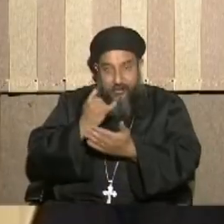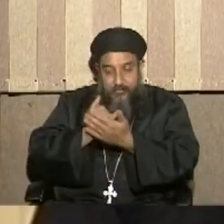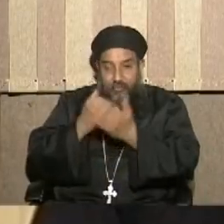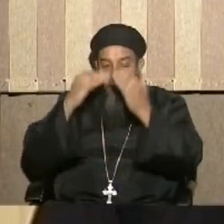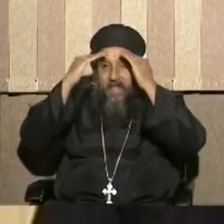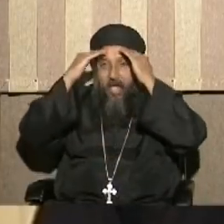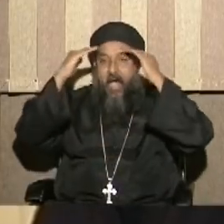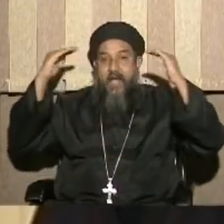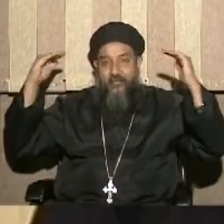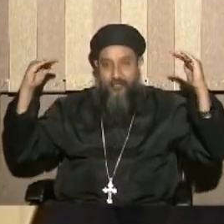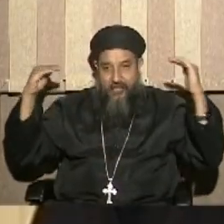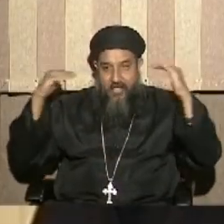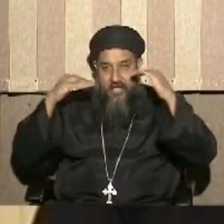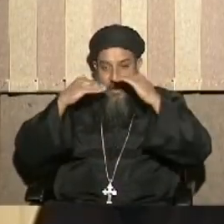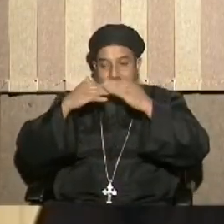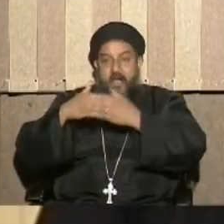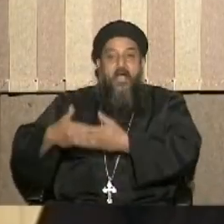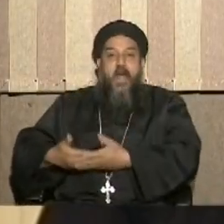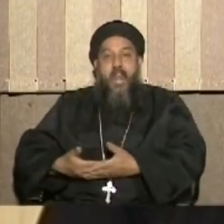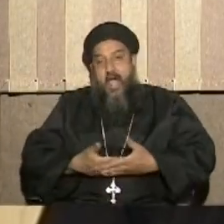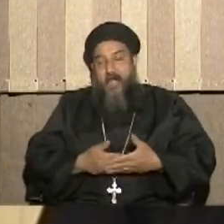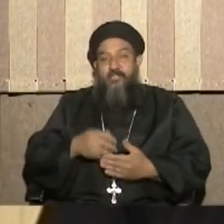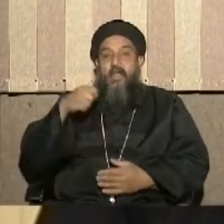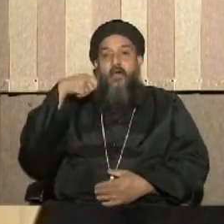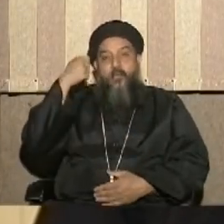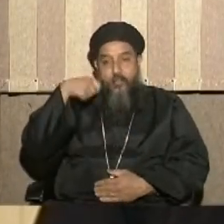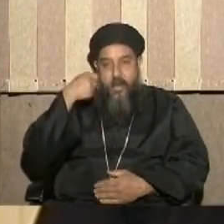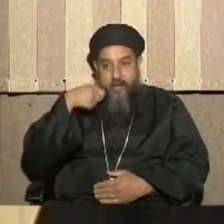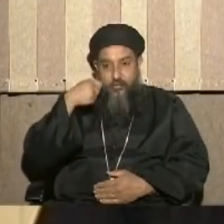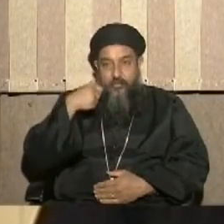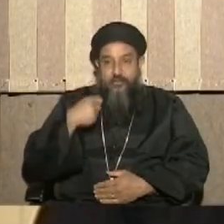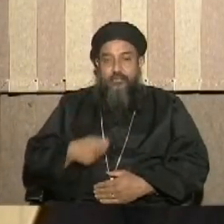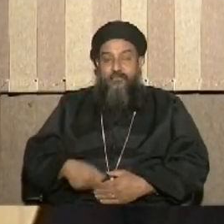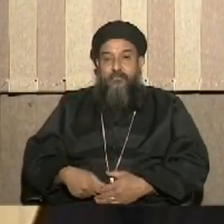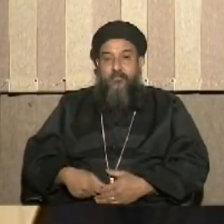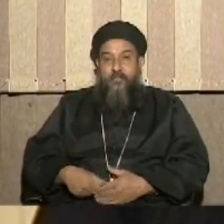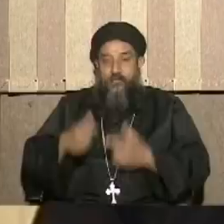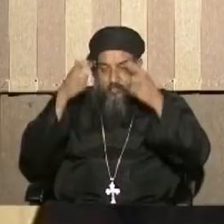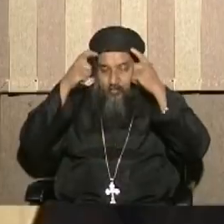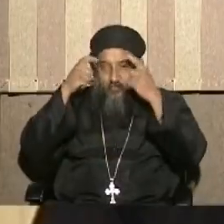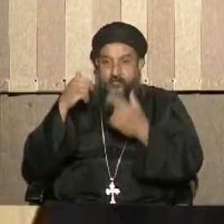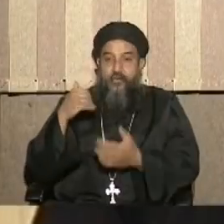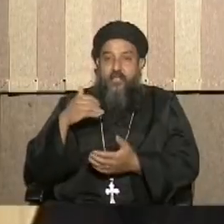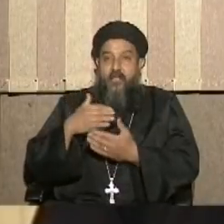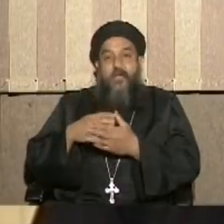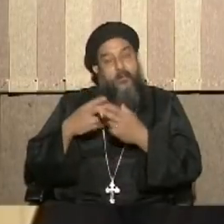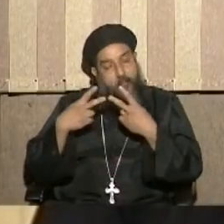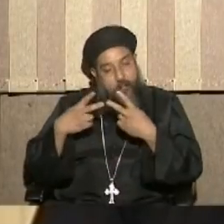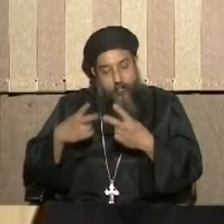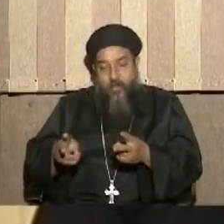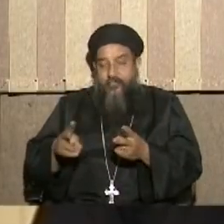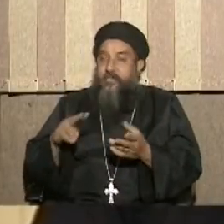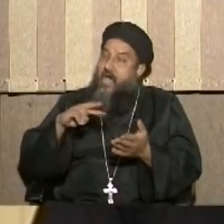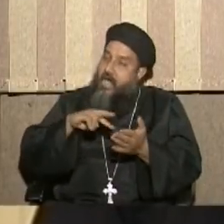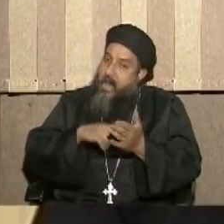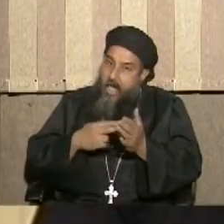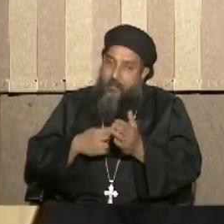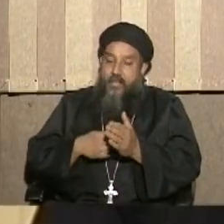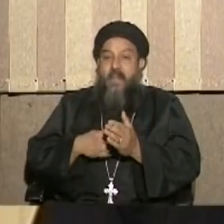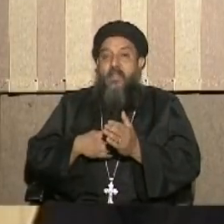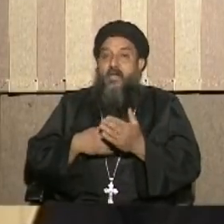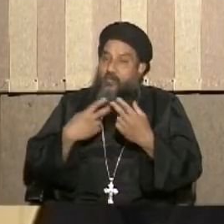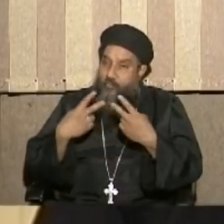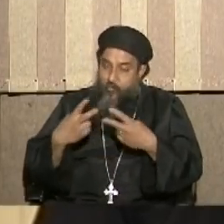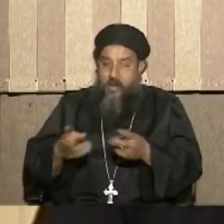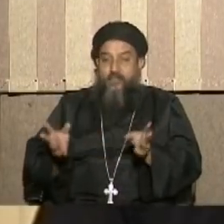الأنبا إيسيزوروس أسقف ورئيس دير السيد العذراء بالبراموس على عمل في موافقتي على عمل